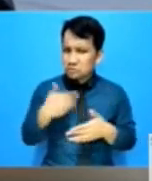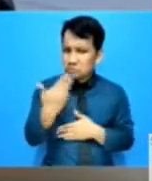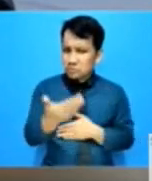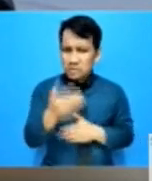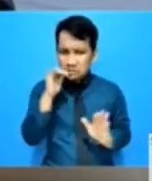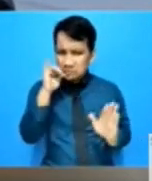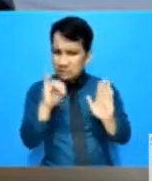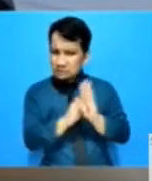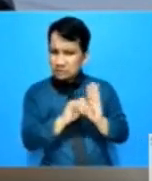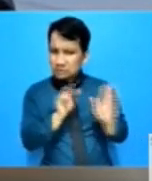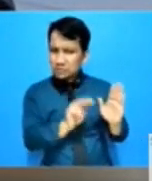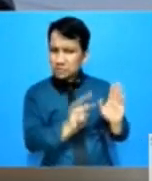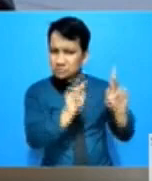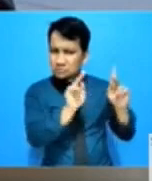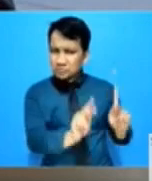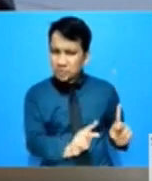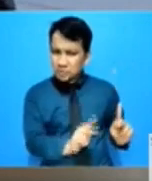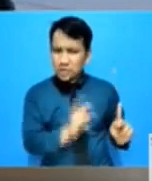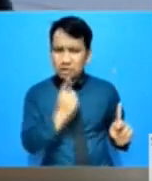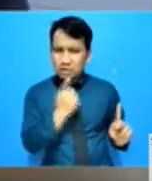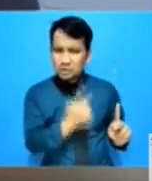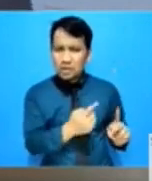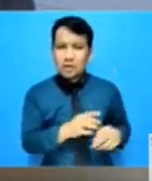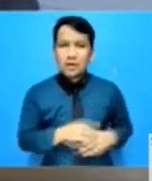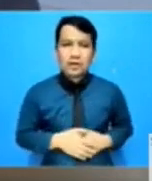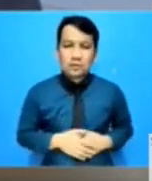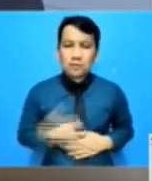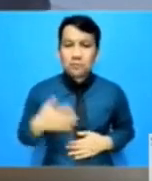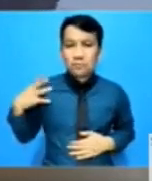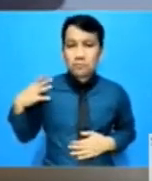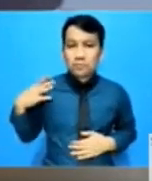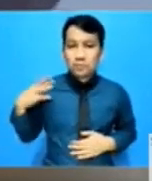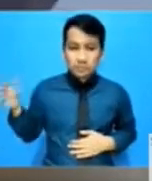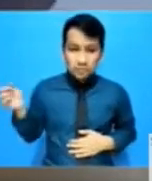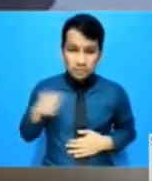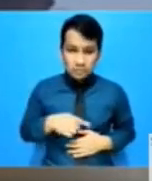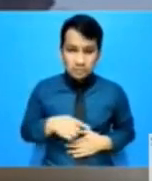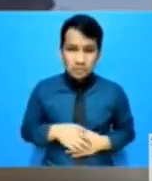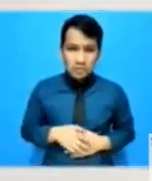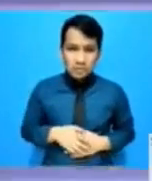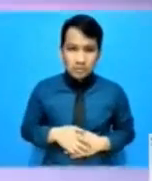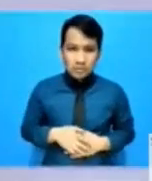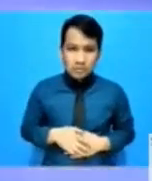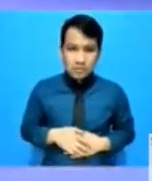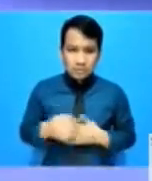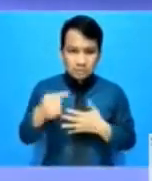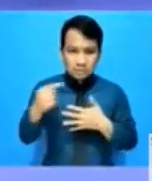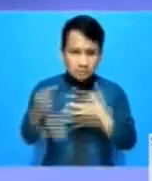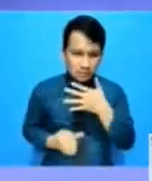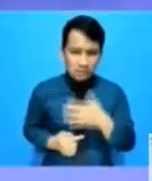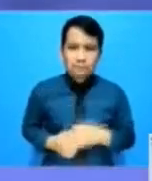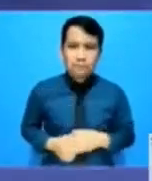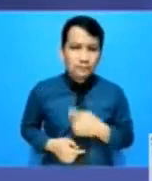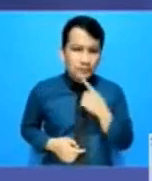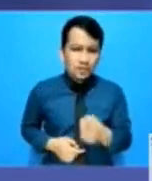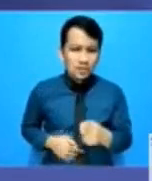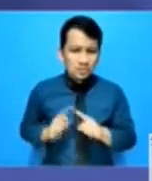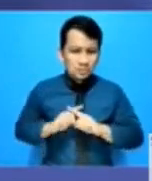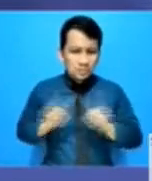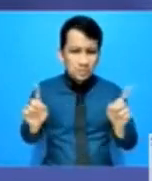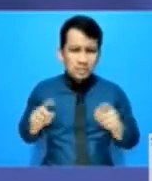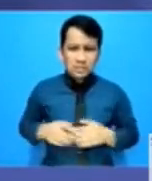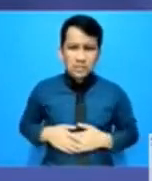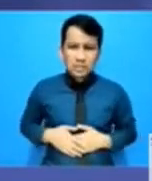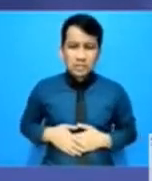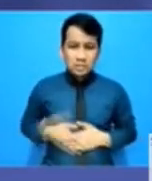ito. According lang po, maghihintay lang po talaga sila ng detalye. Pero nang